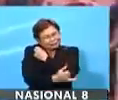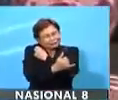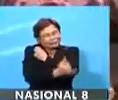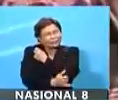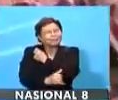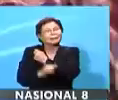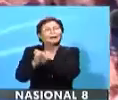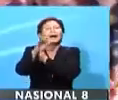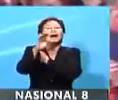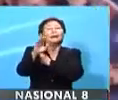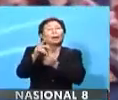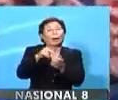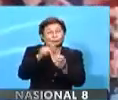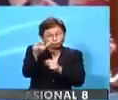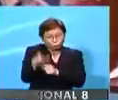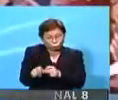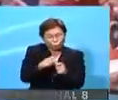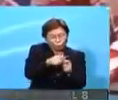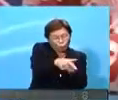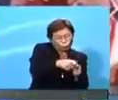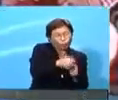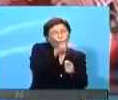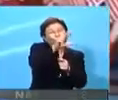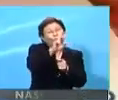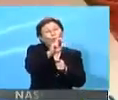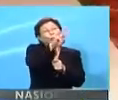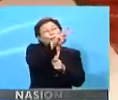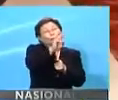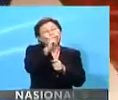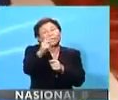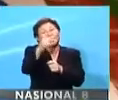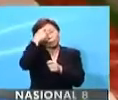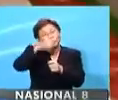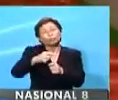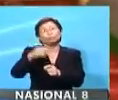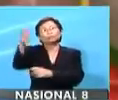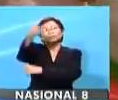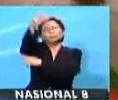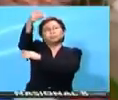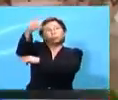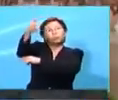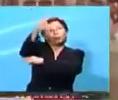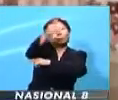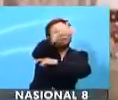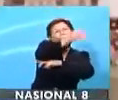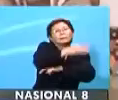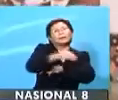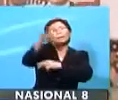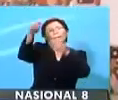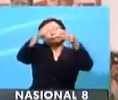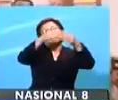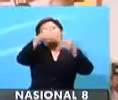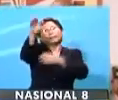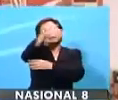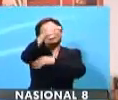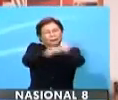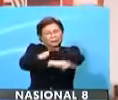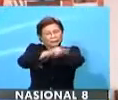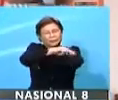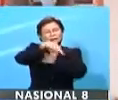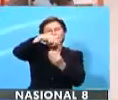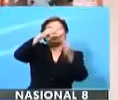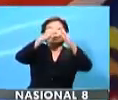sanggup berhabis wang sehingga RM20,000 hanya untuk memasang jalur gemilang dan bendera-bendera negeri di sekeliling